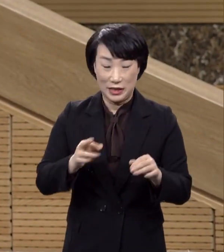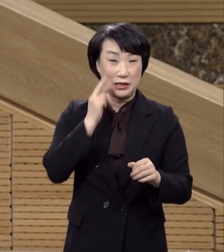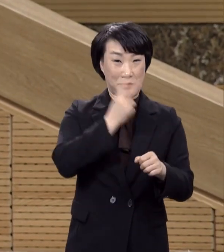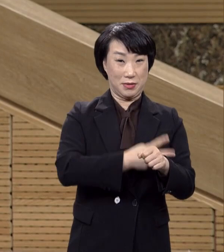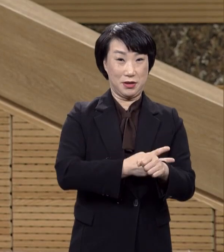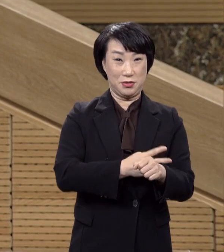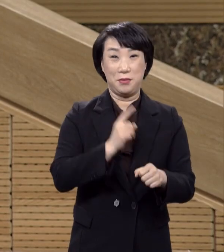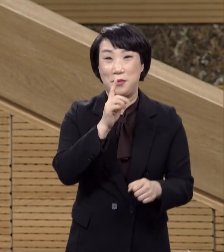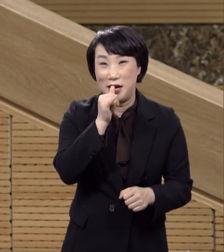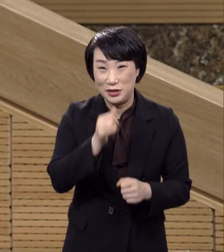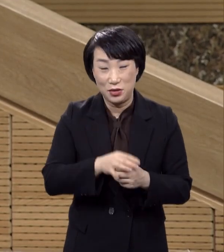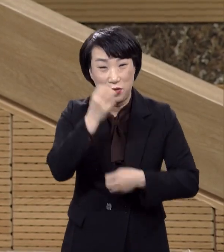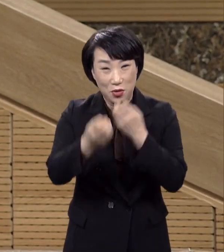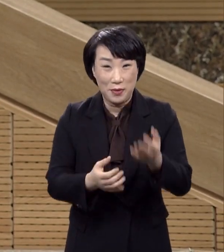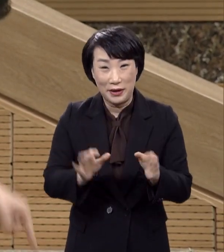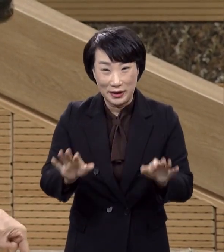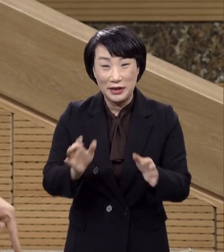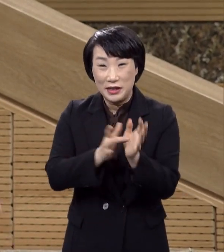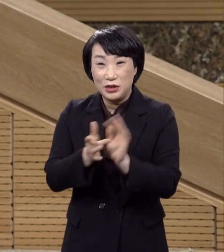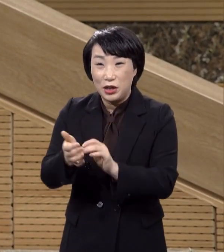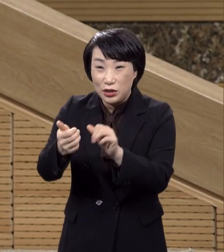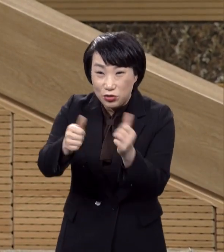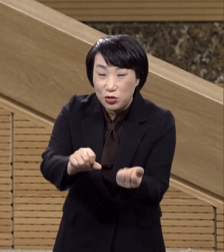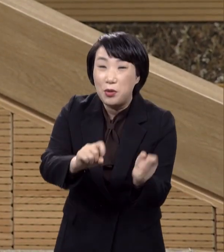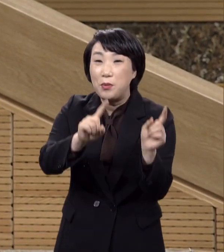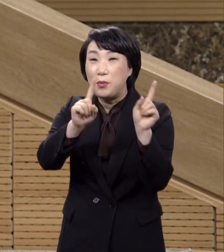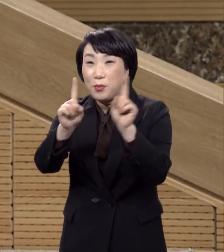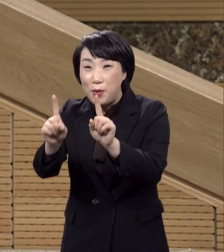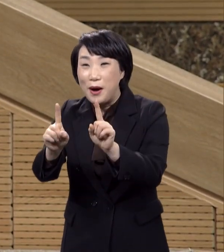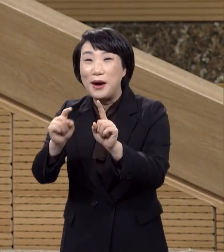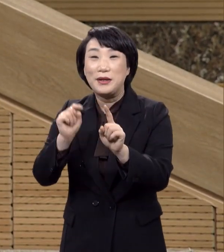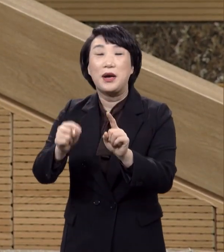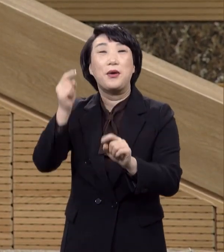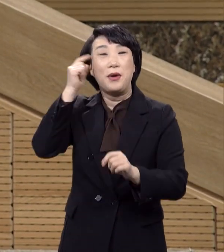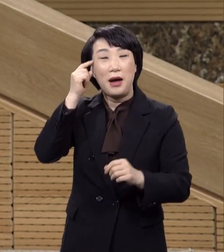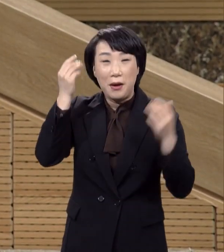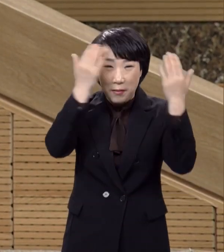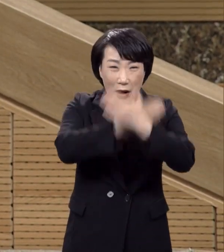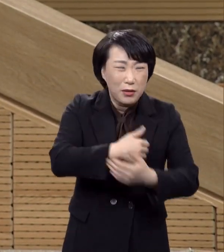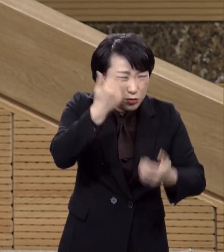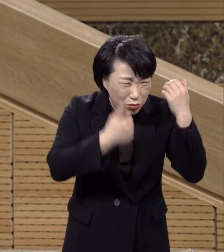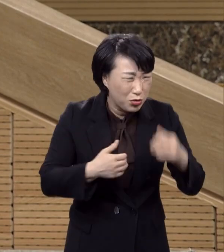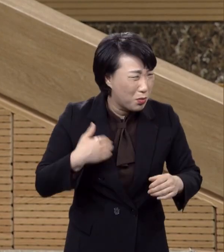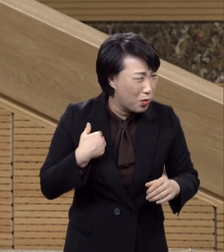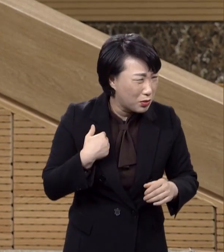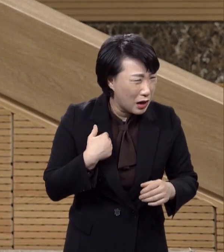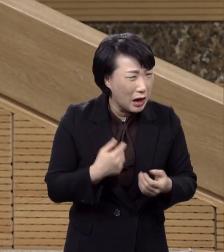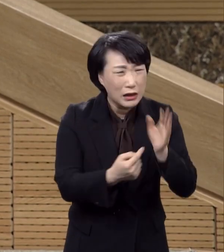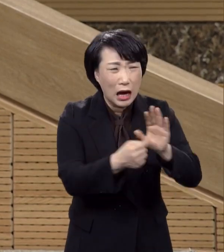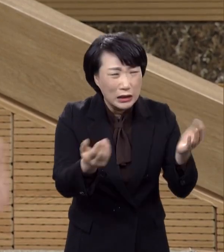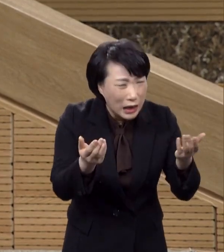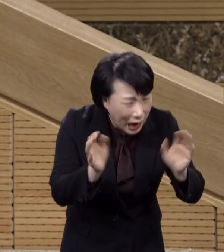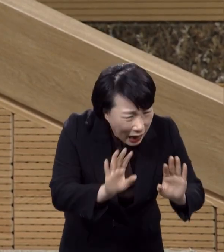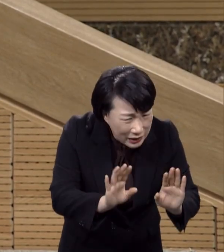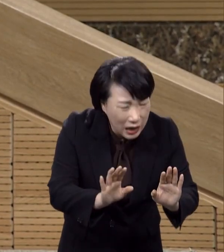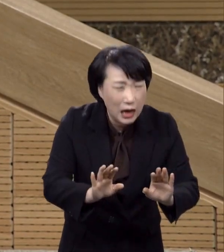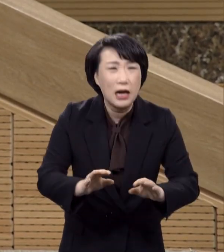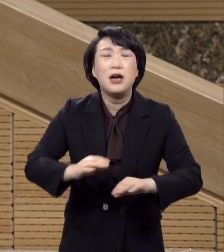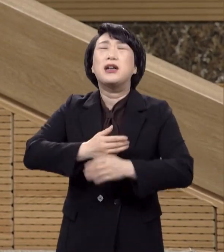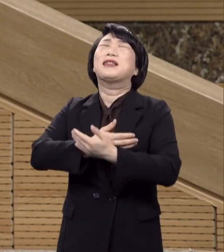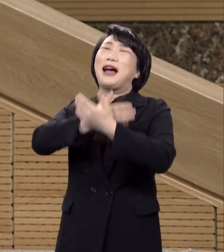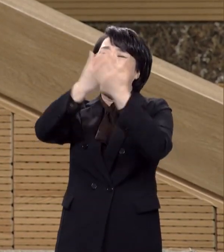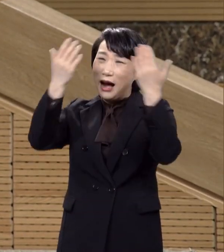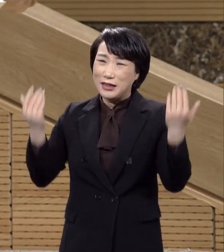바울도 뭐라고 했느냐? 예수가 죽으시고 부활하신 것은 밤중에 아무도 모르게 이루어지는 게 아니요,